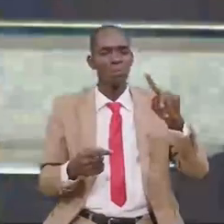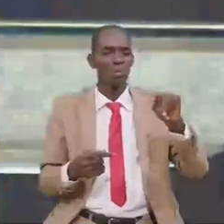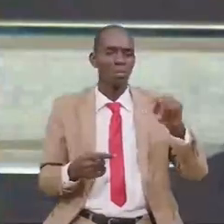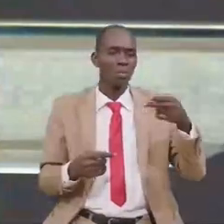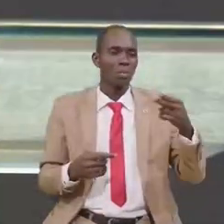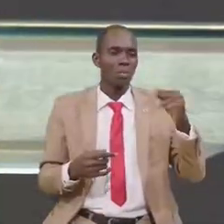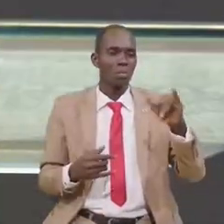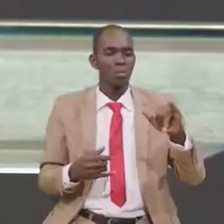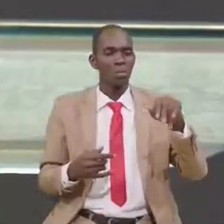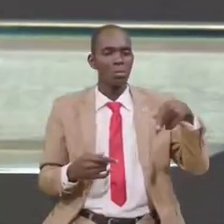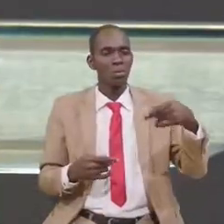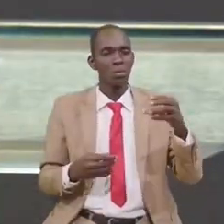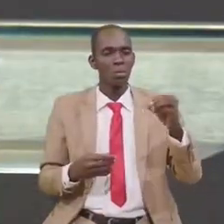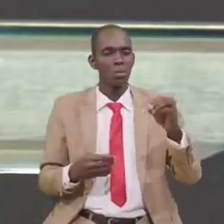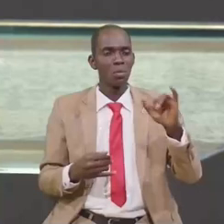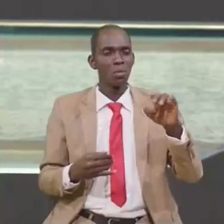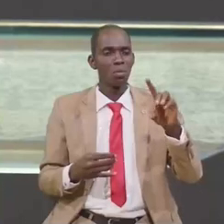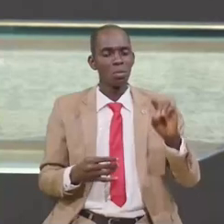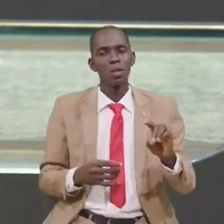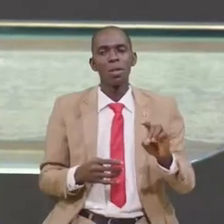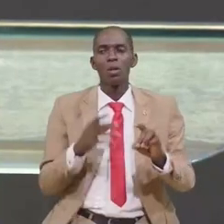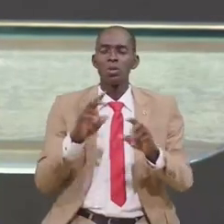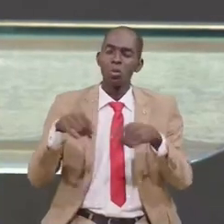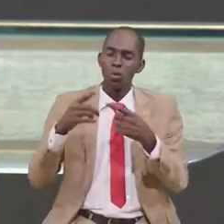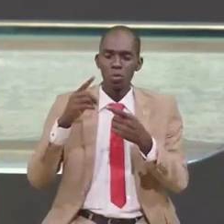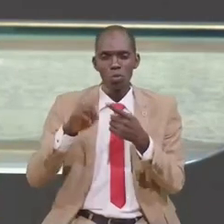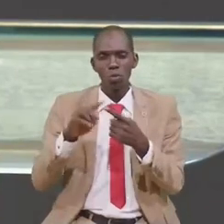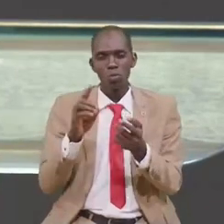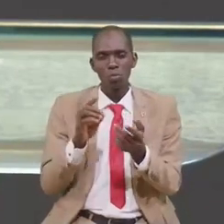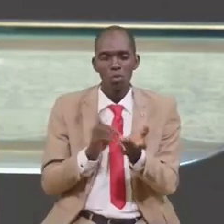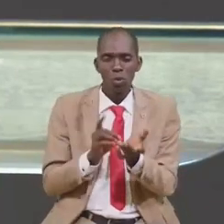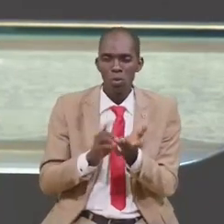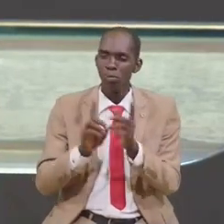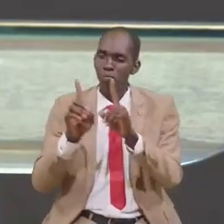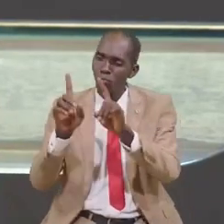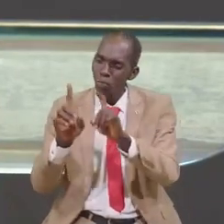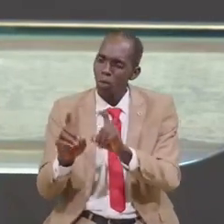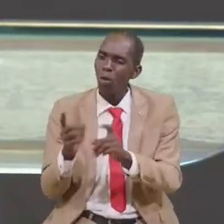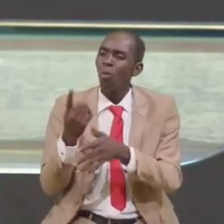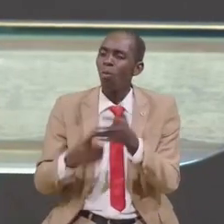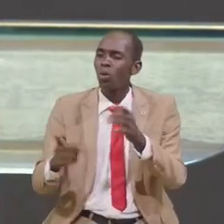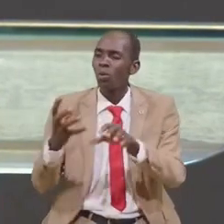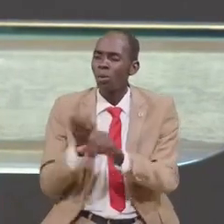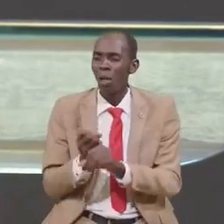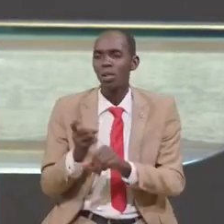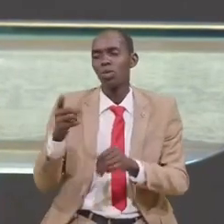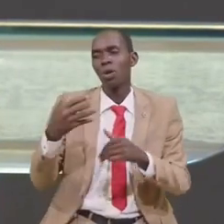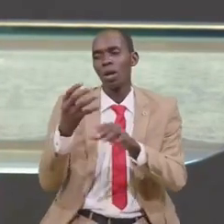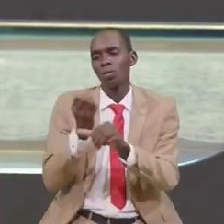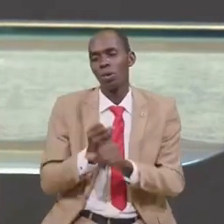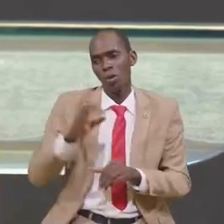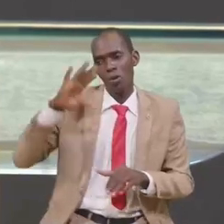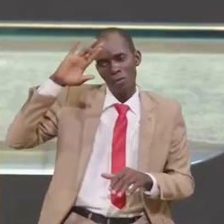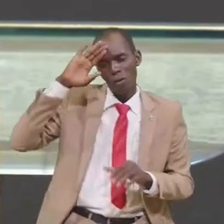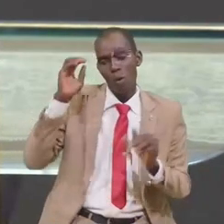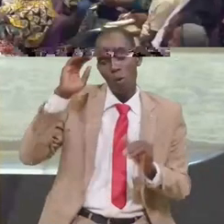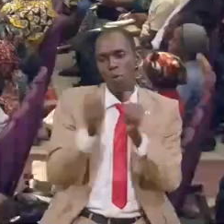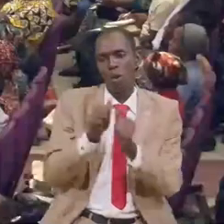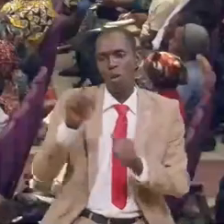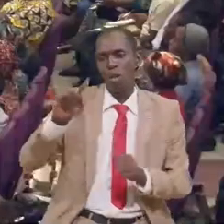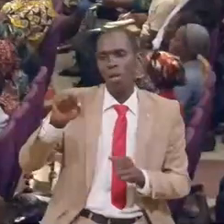bilan de santé. On vous dit, qu'est-ce qui ne va pas dire que c'est la fièvre typhoïde. Vous allez ailleurs, la fièvre typhoïde. Mais la fièvre typhoïde là